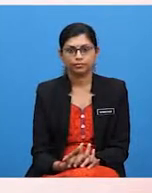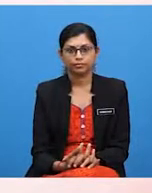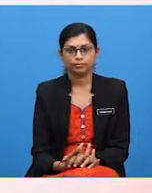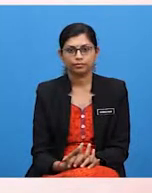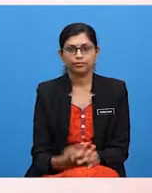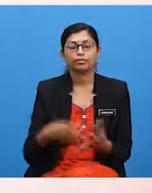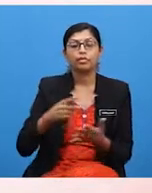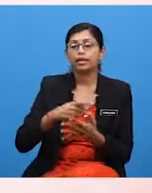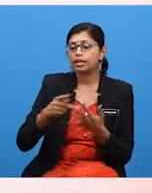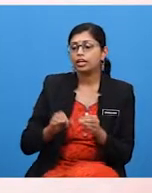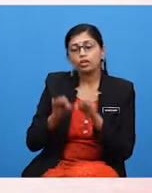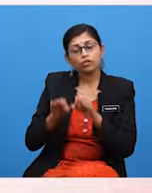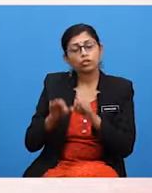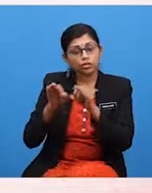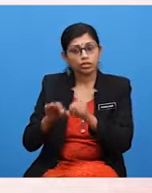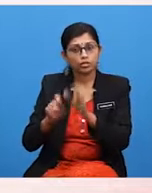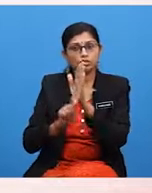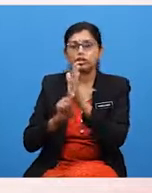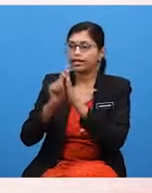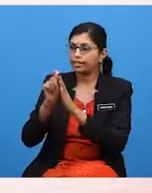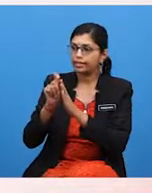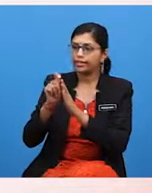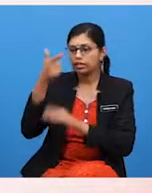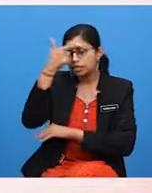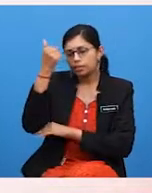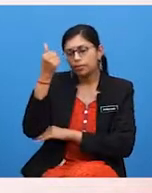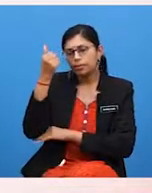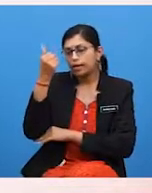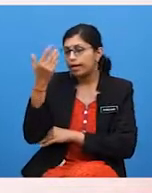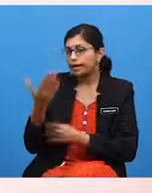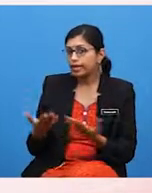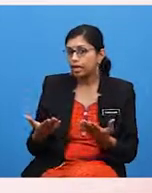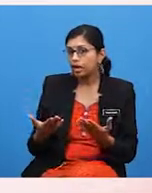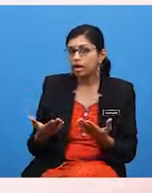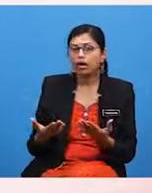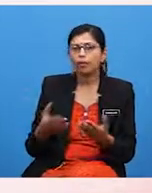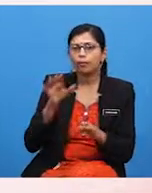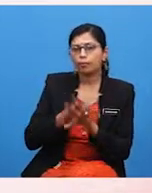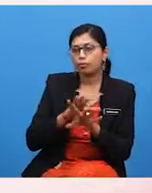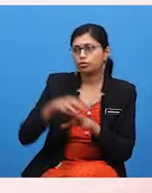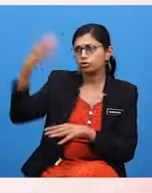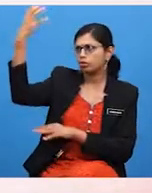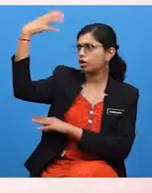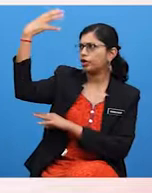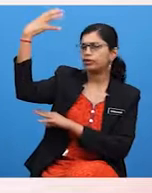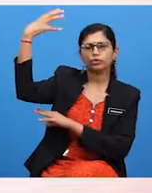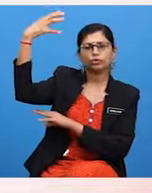kadar fotosintesis adalah tinggi disebabkan keamatan cahaya yang